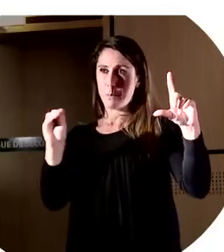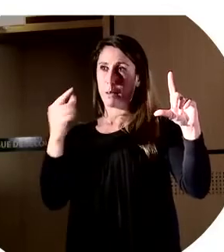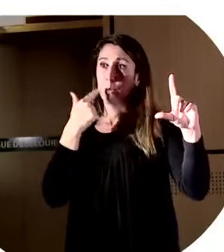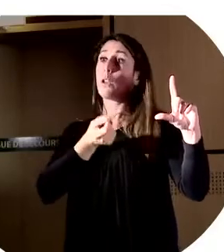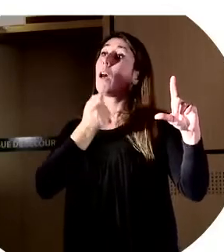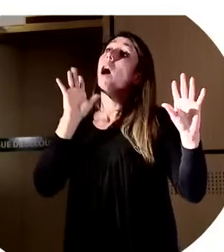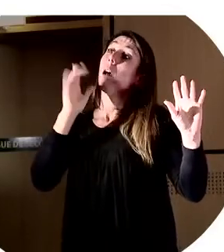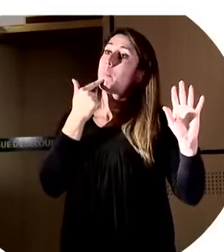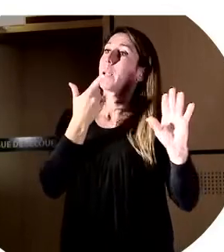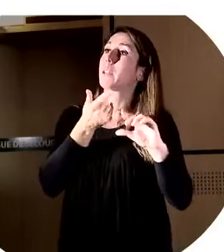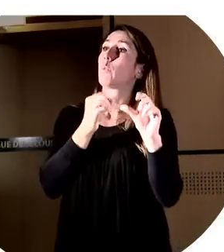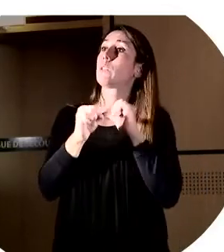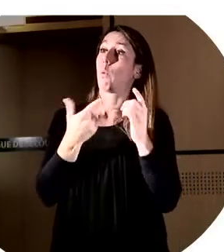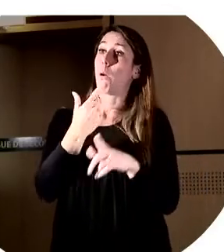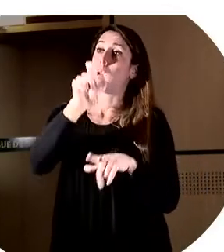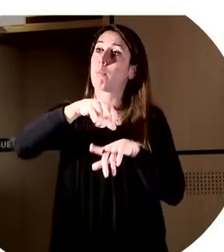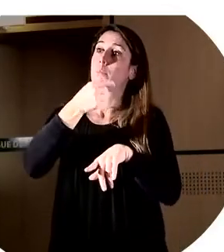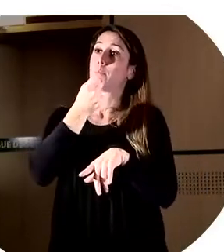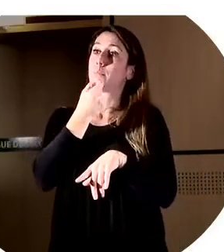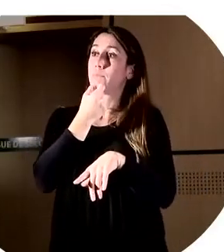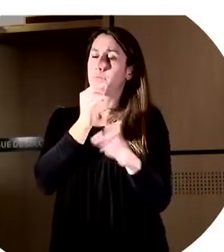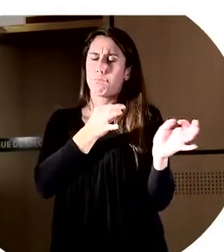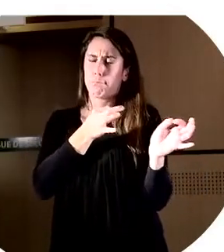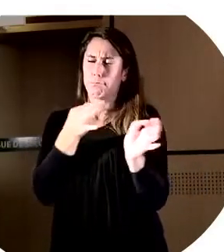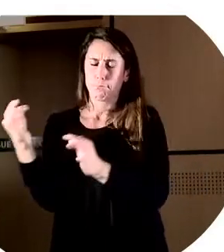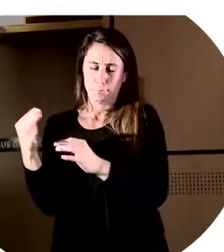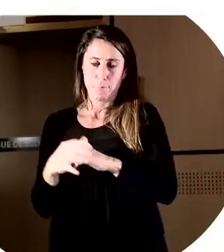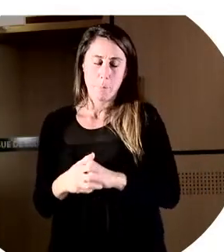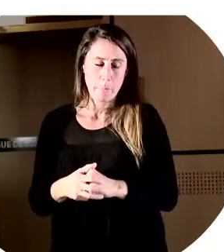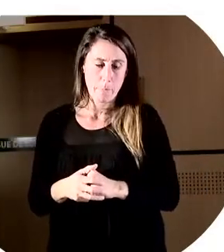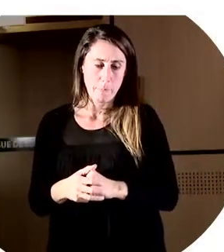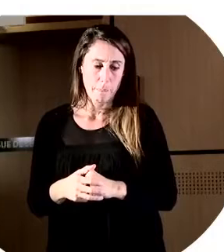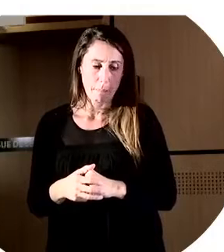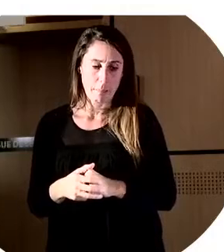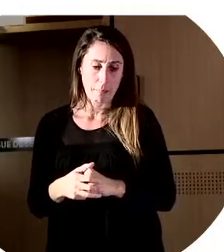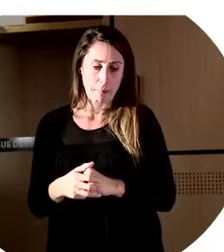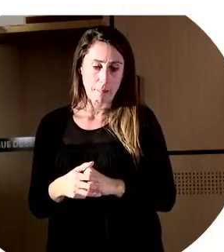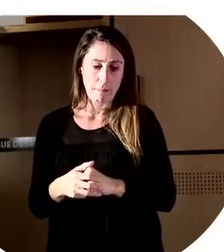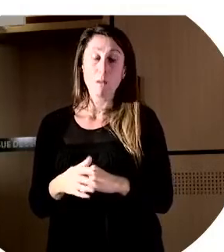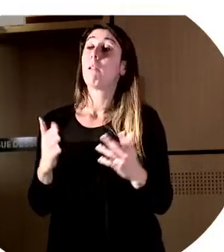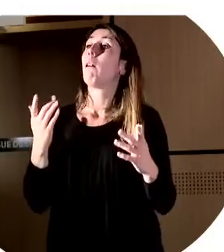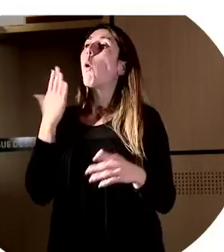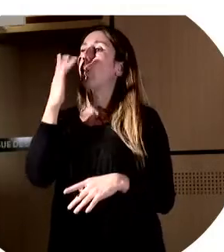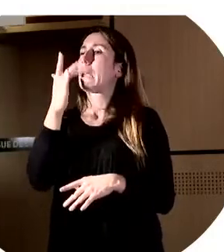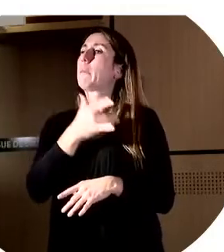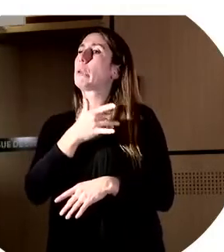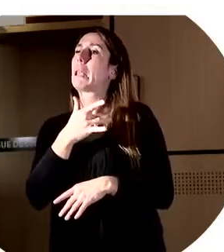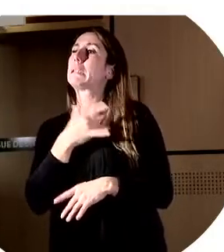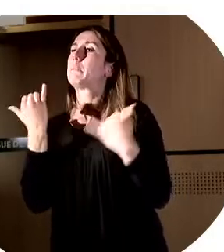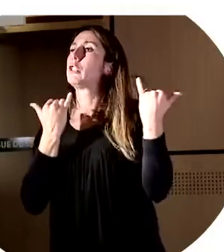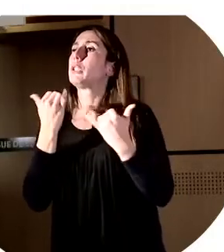médicament. Maintenant, si je fais une hypothèse que sur quelques années, mon patient